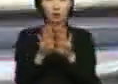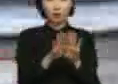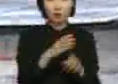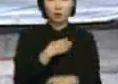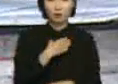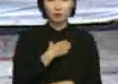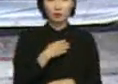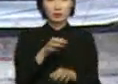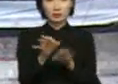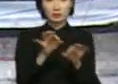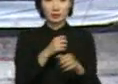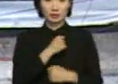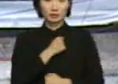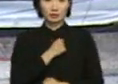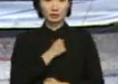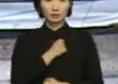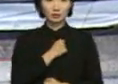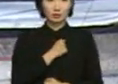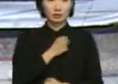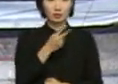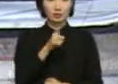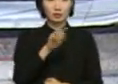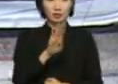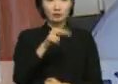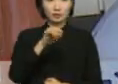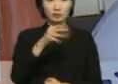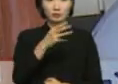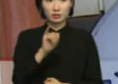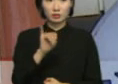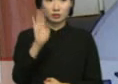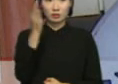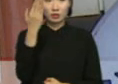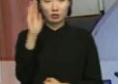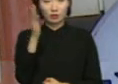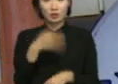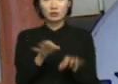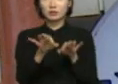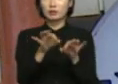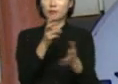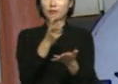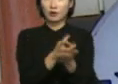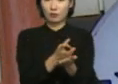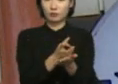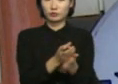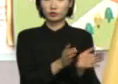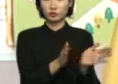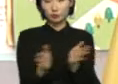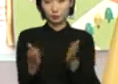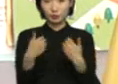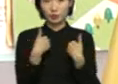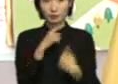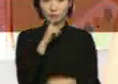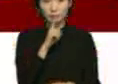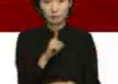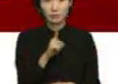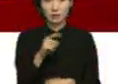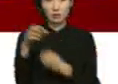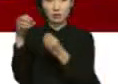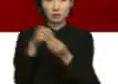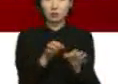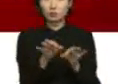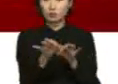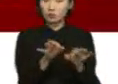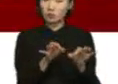시장을 지켜내 온 값이 미 현대 시장 상인들은 법적 제도 마련이 시급하다 고 말합니다 부모 전통시장에 는